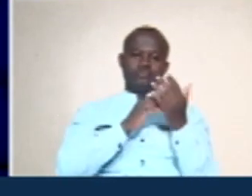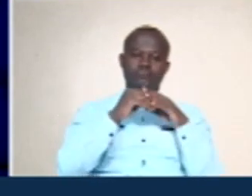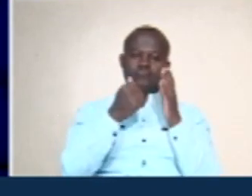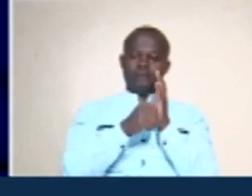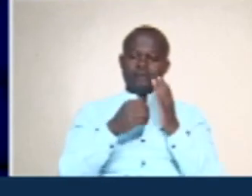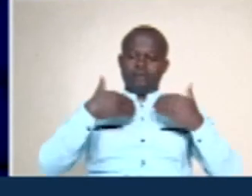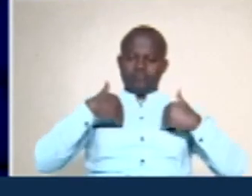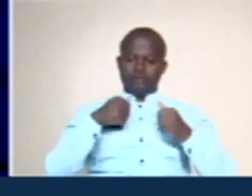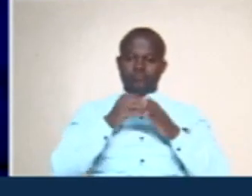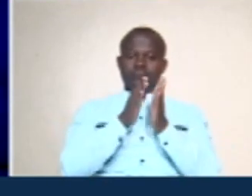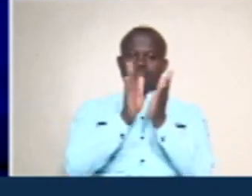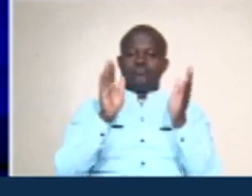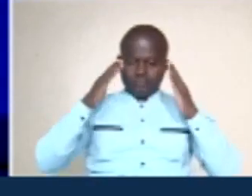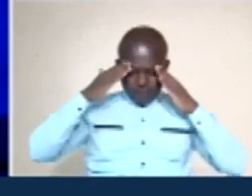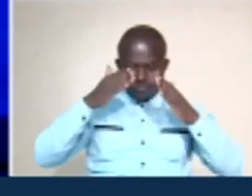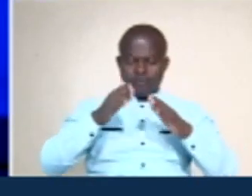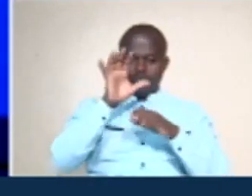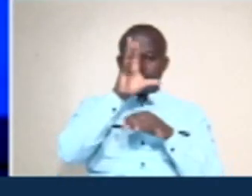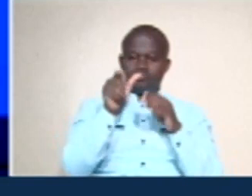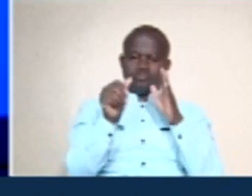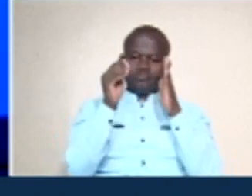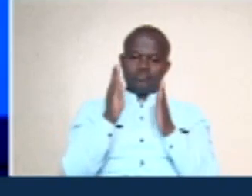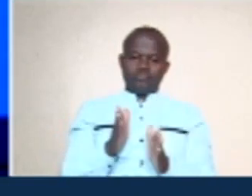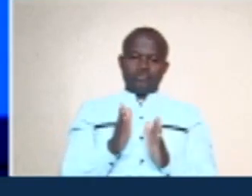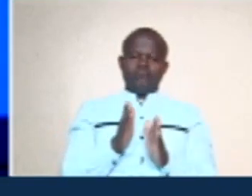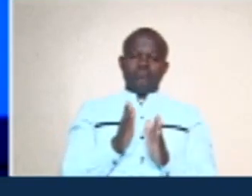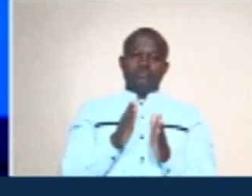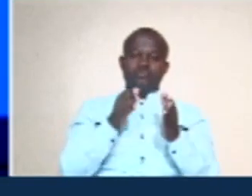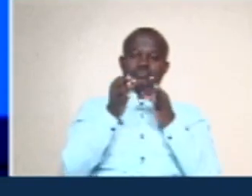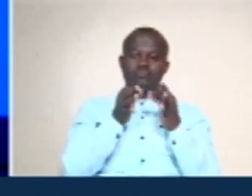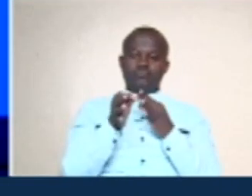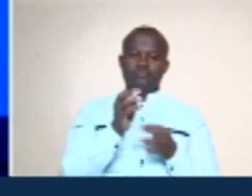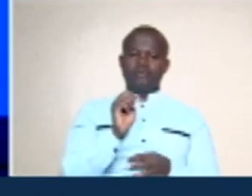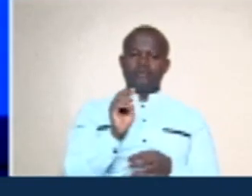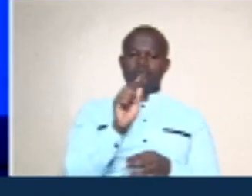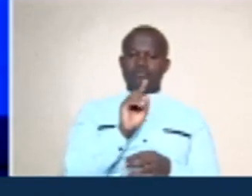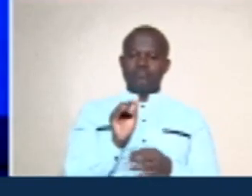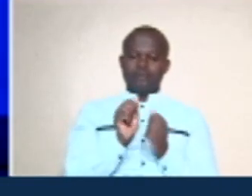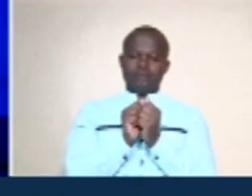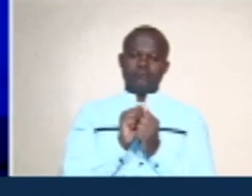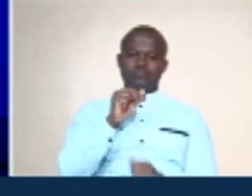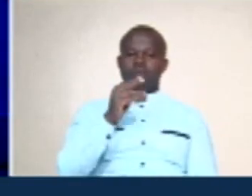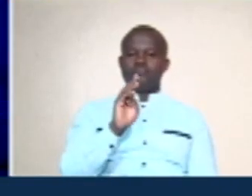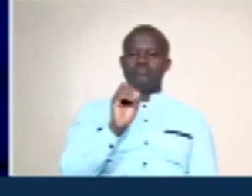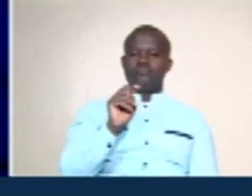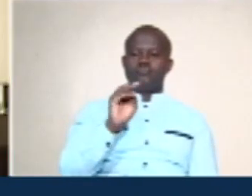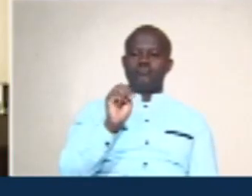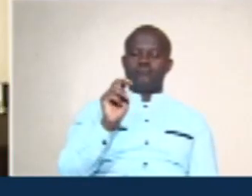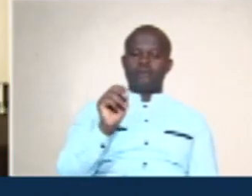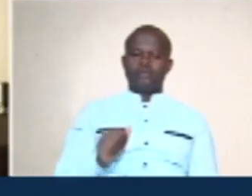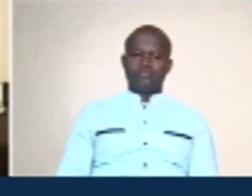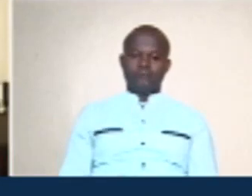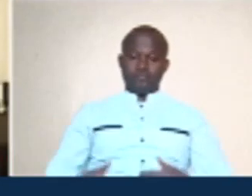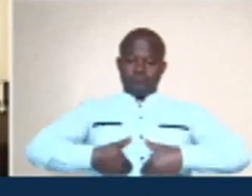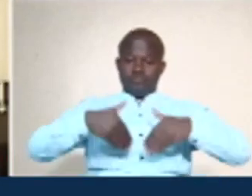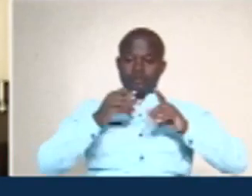bibazo by'ubuzima rusange byugarije Abanyafurika. Bimwe twateguye na mugenzi wacu Mbabazi Dorothy ari kumwe na Habonimana Claude.